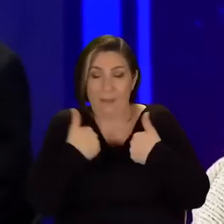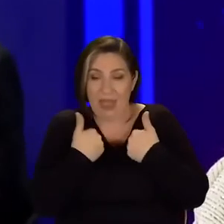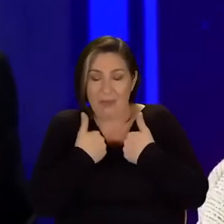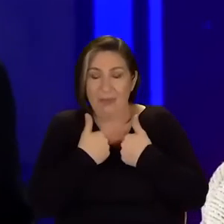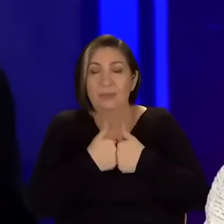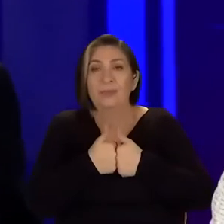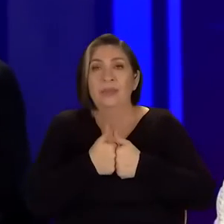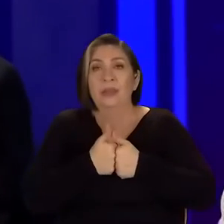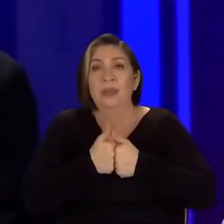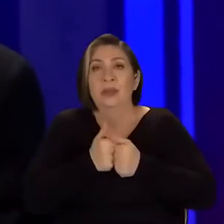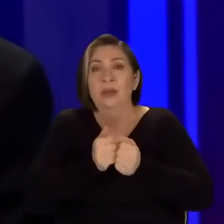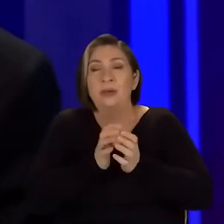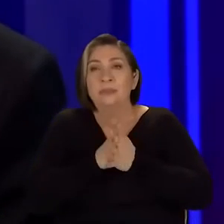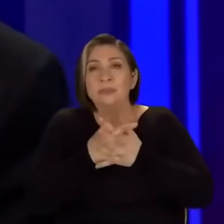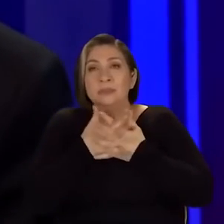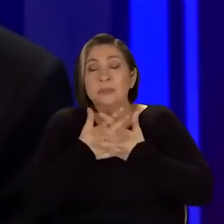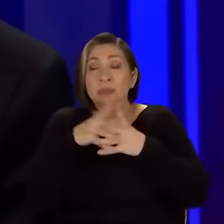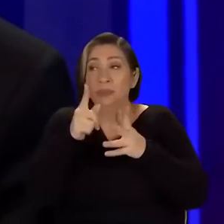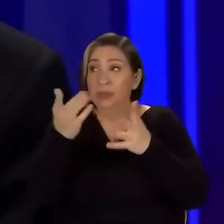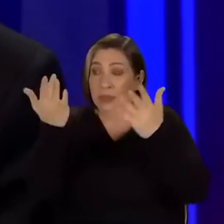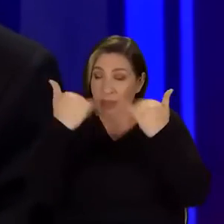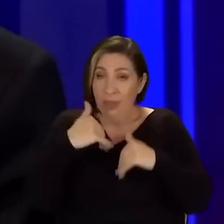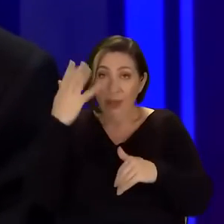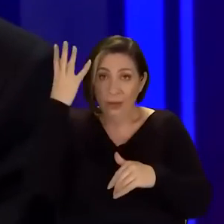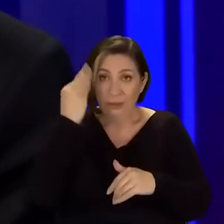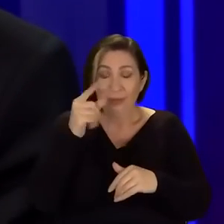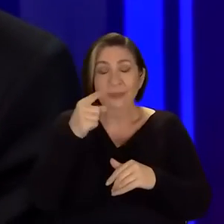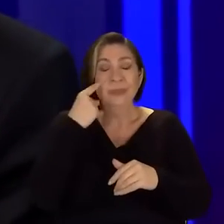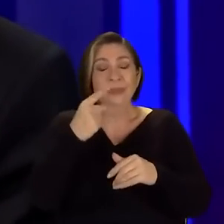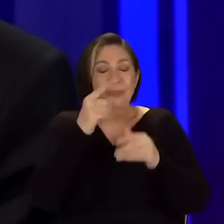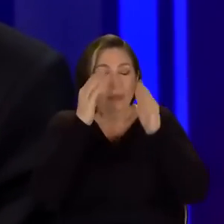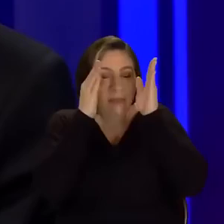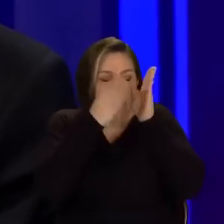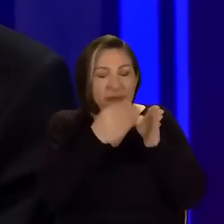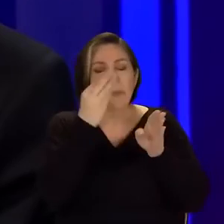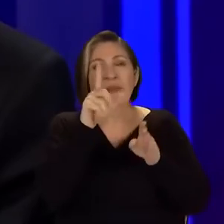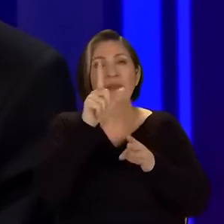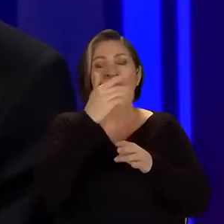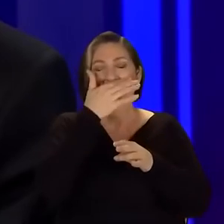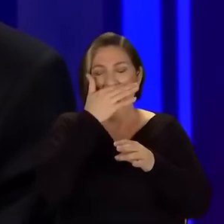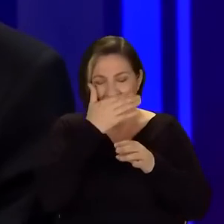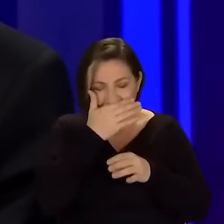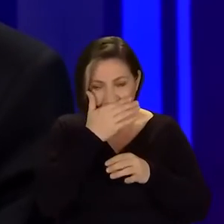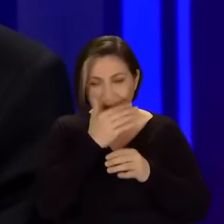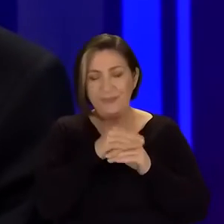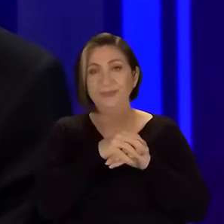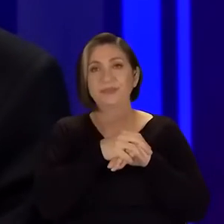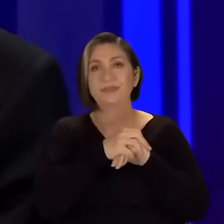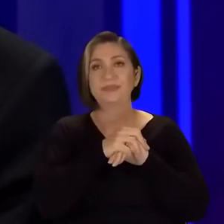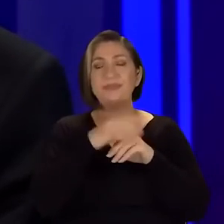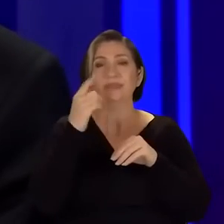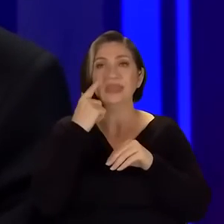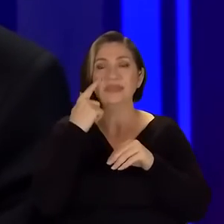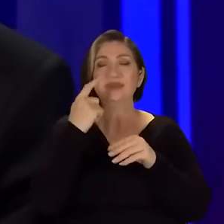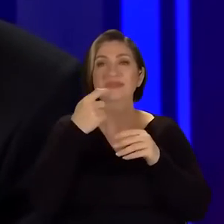zaten. Bu gelen şeyi anlayıp ona göre adapte olmamız lazım. Yani başta işte devlet,